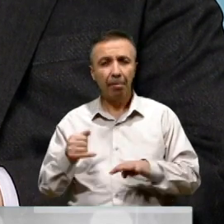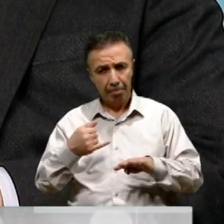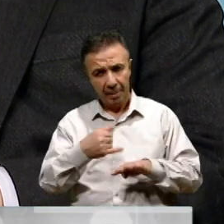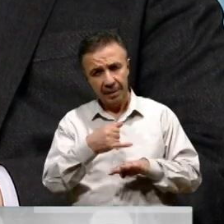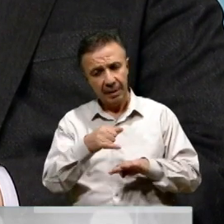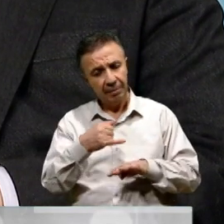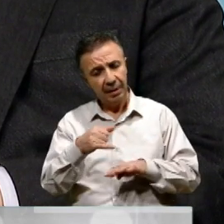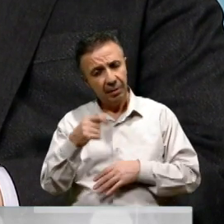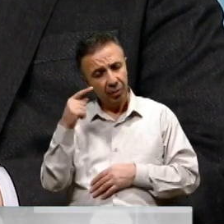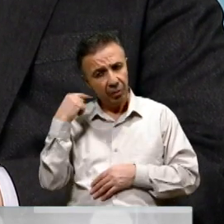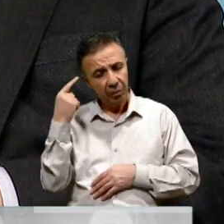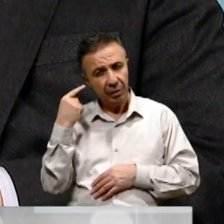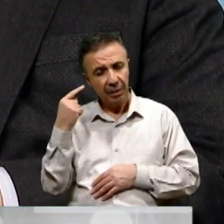görüşünü